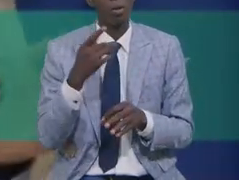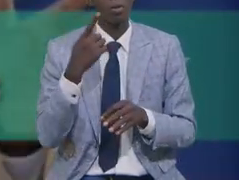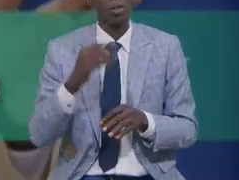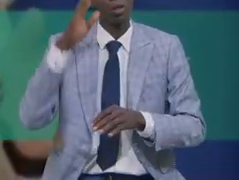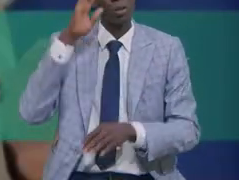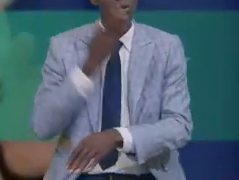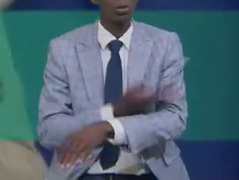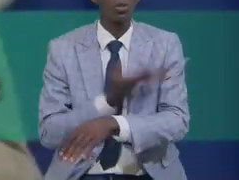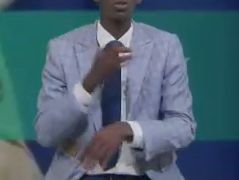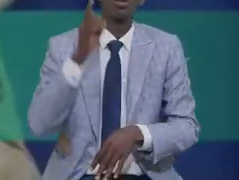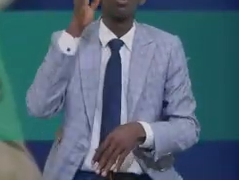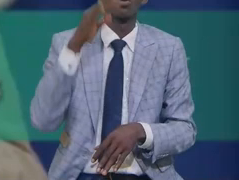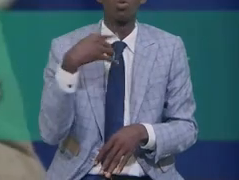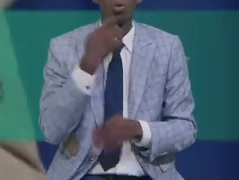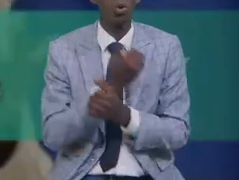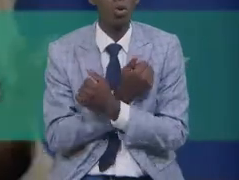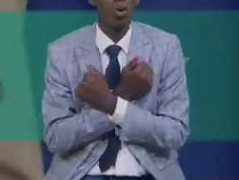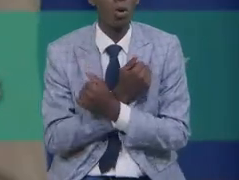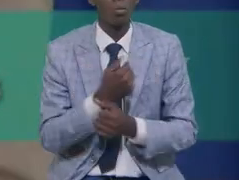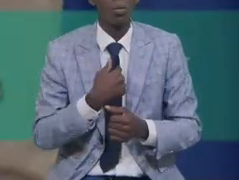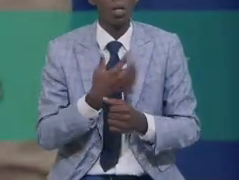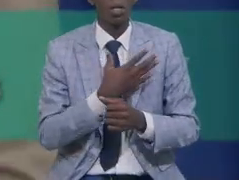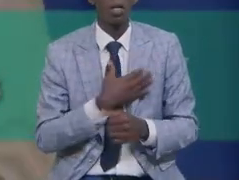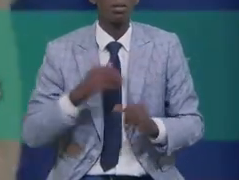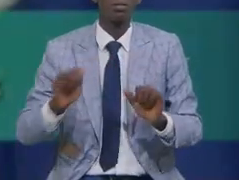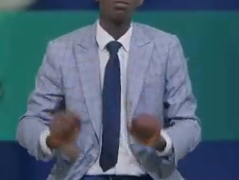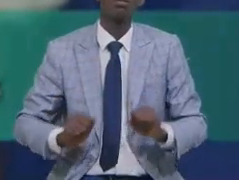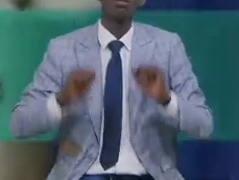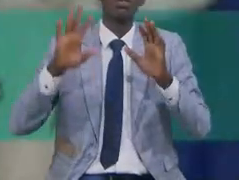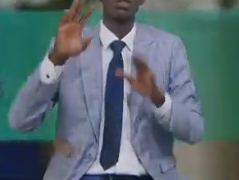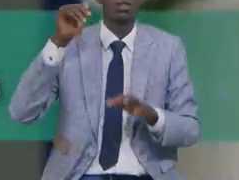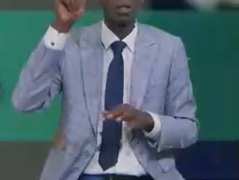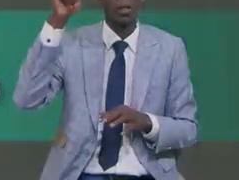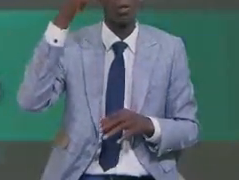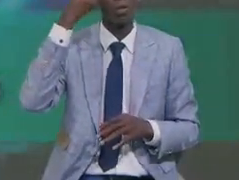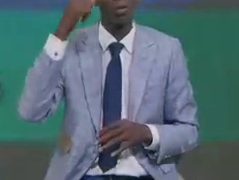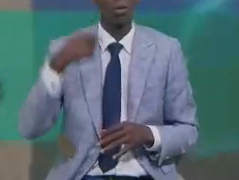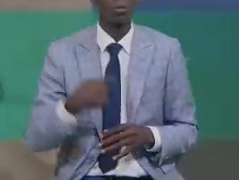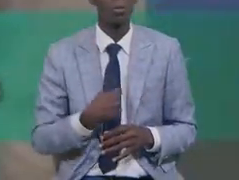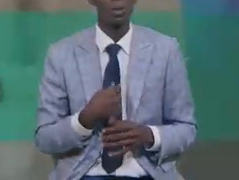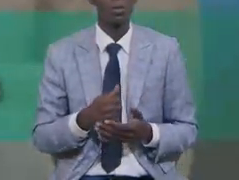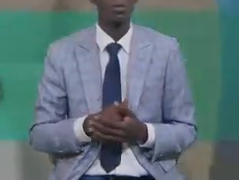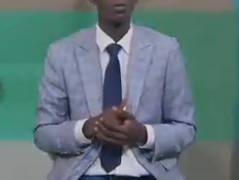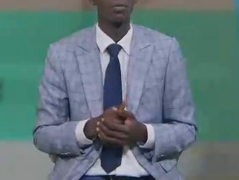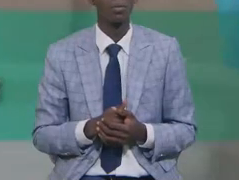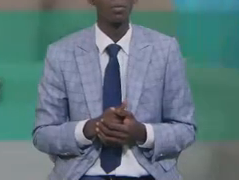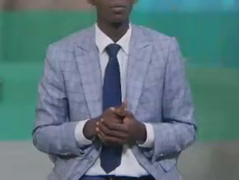Dieu qui m'a aimé et qui s'est livré lui-même pour moi.